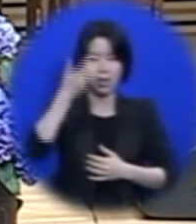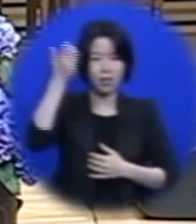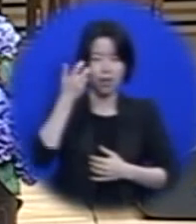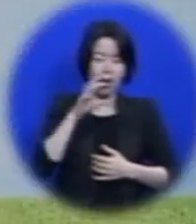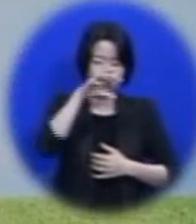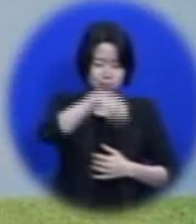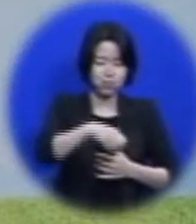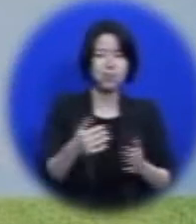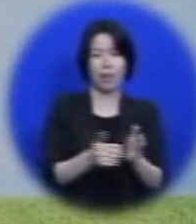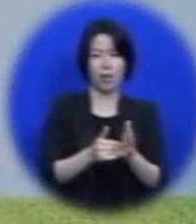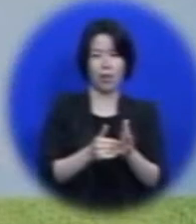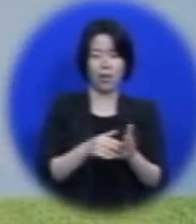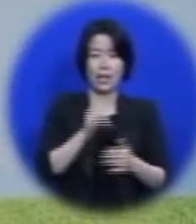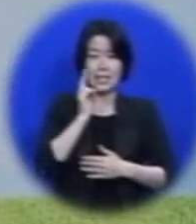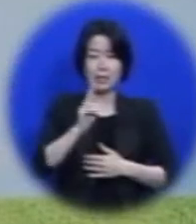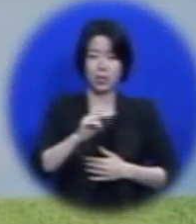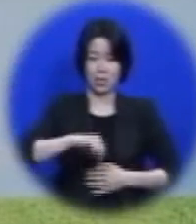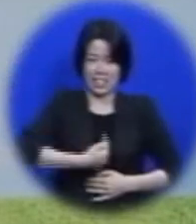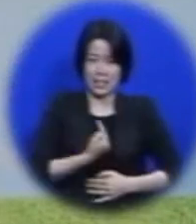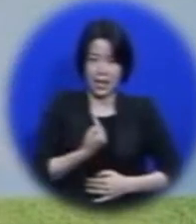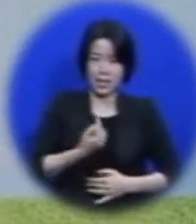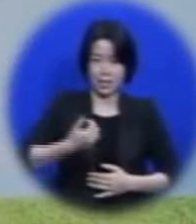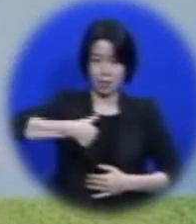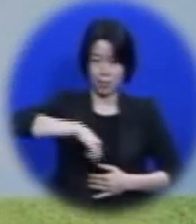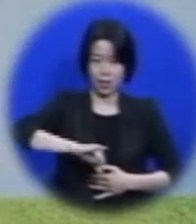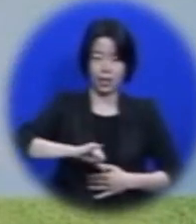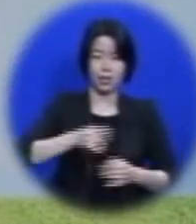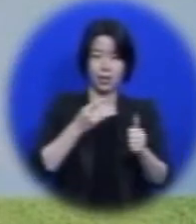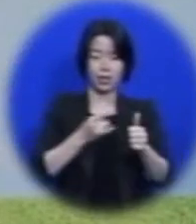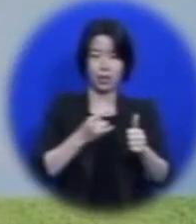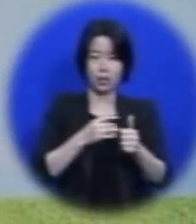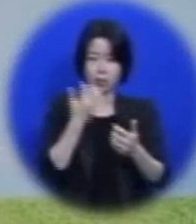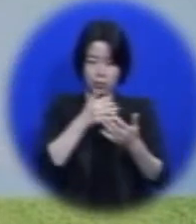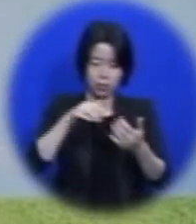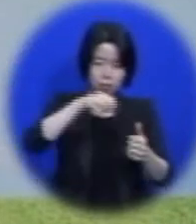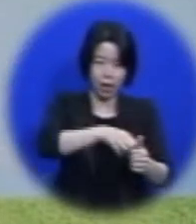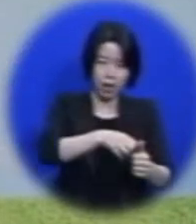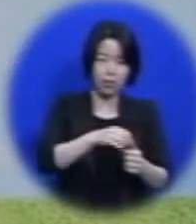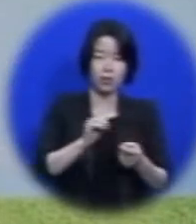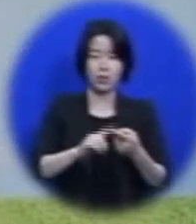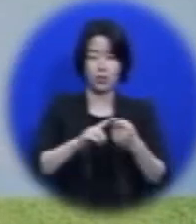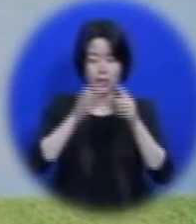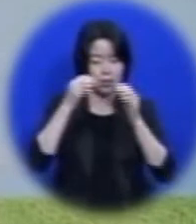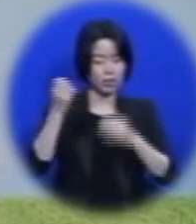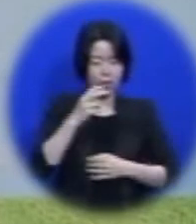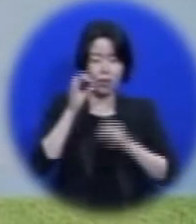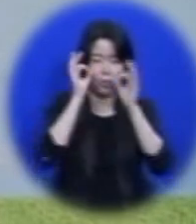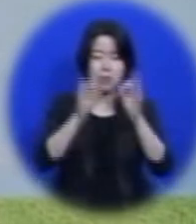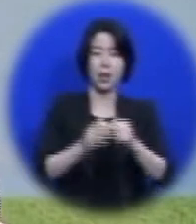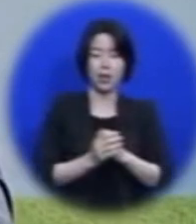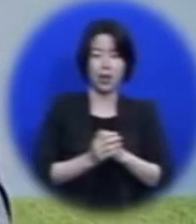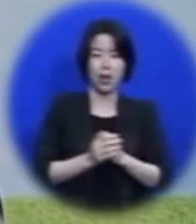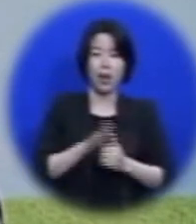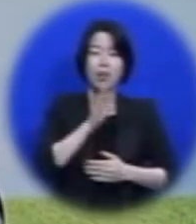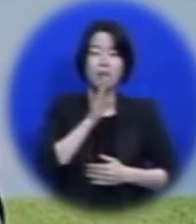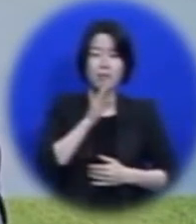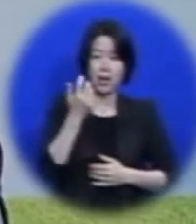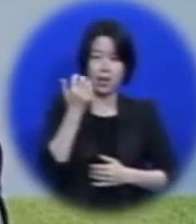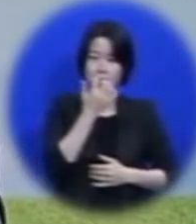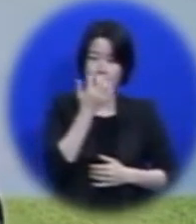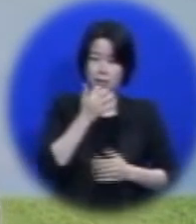같습니다. 심지어 친자식에게도 성폭력을 하는 기사가 너무 자주 올라오고 있습니다. 정말 음란의